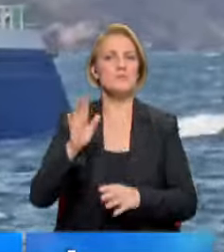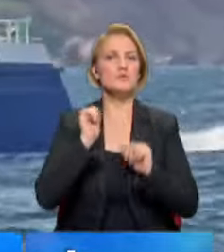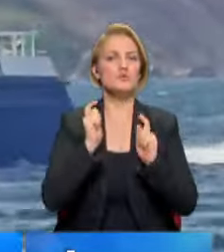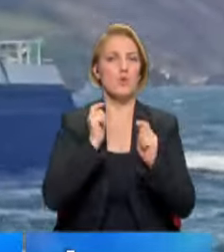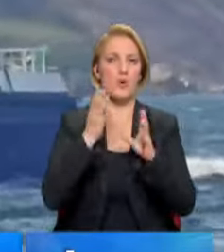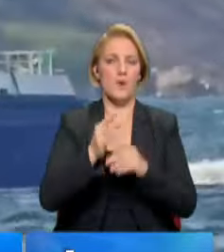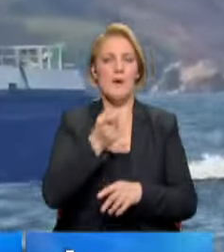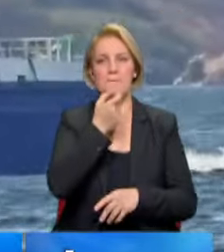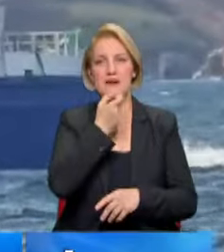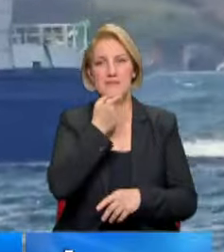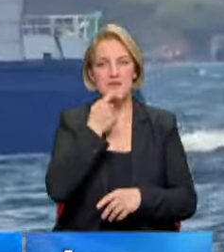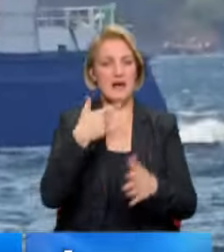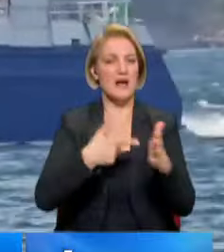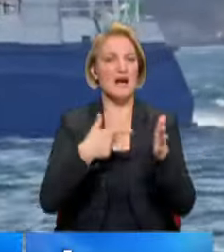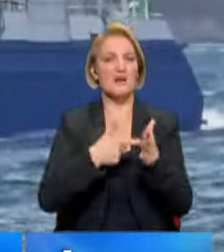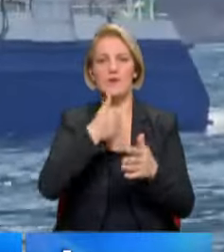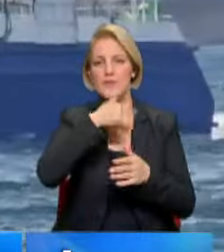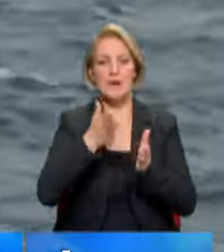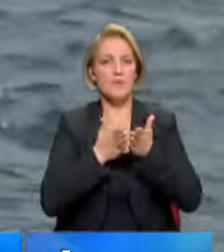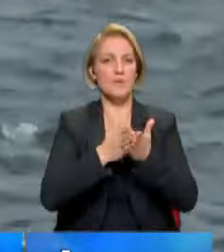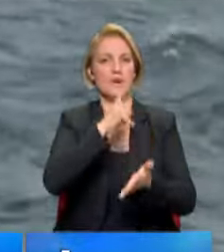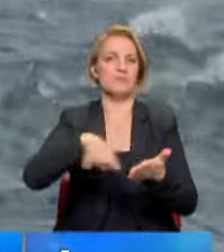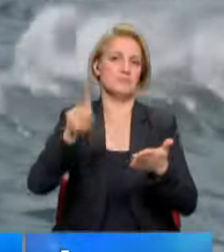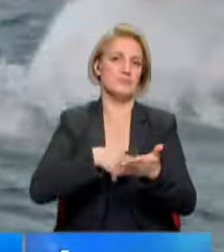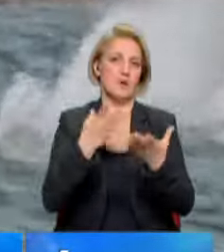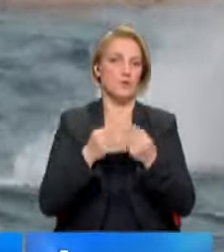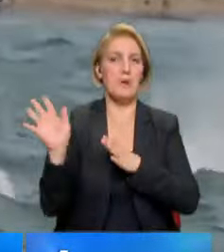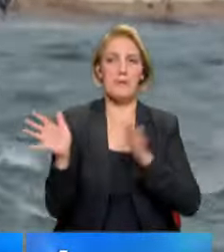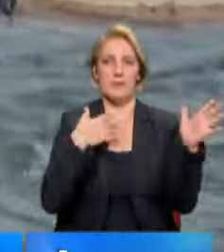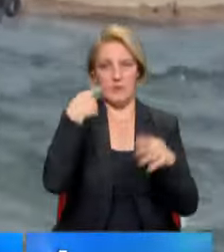Bandırma Yenikapı Kadıköy deniz otobüsü seferleri iptal edildi.